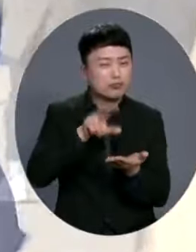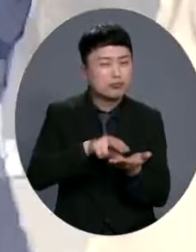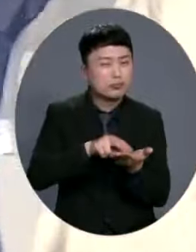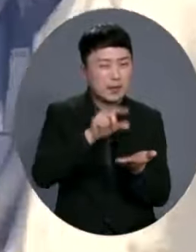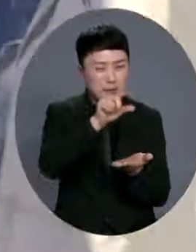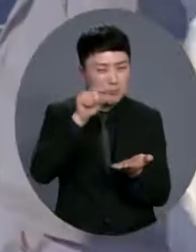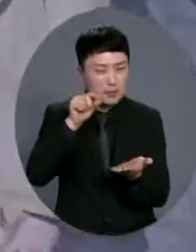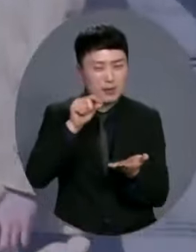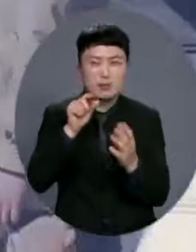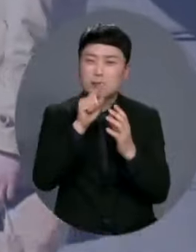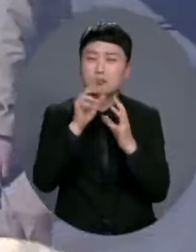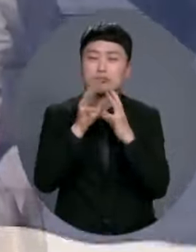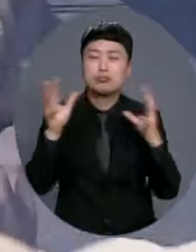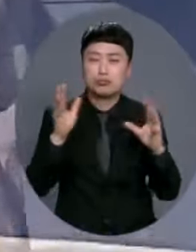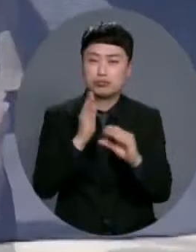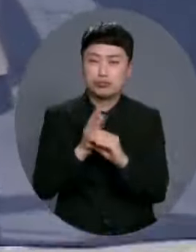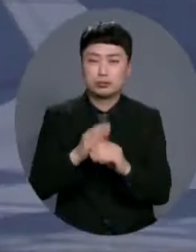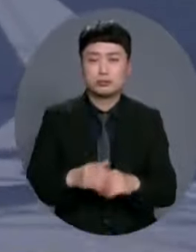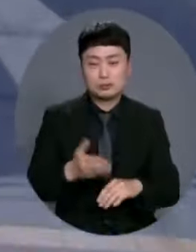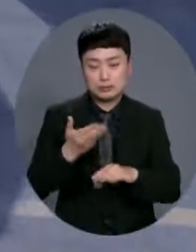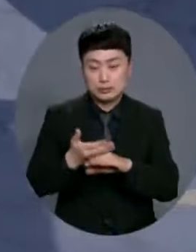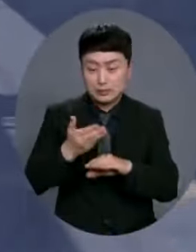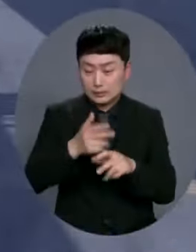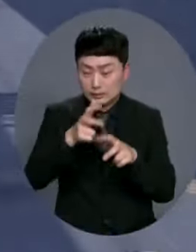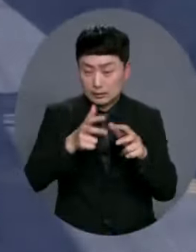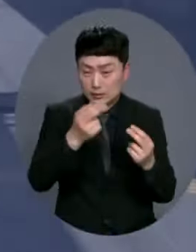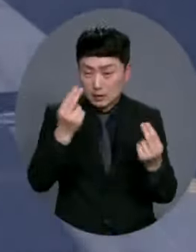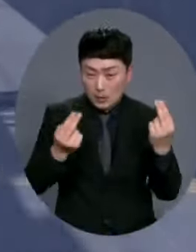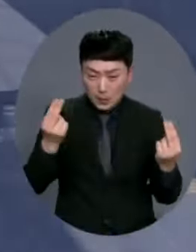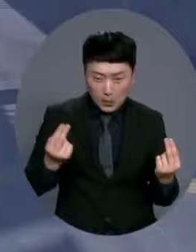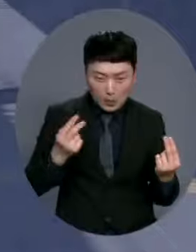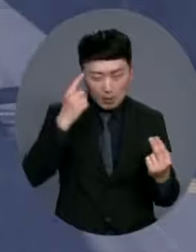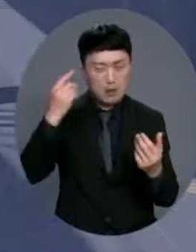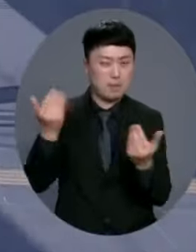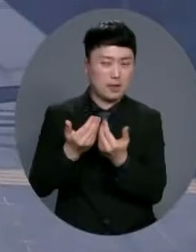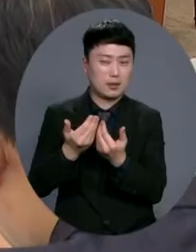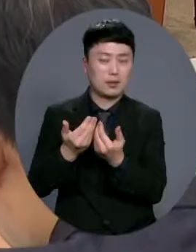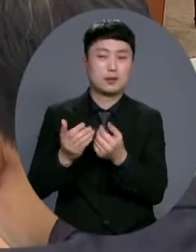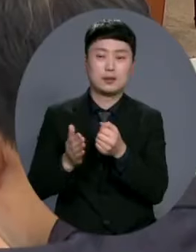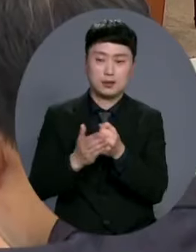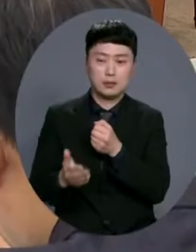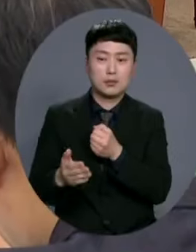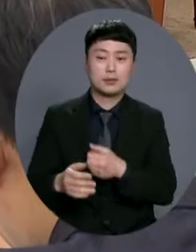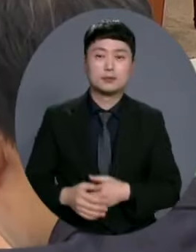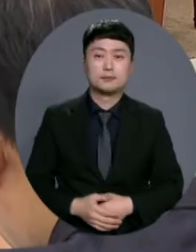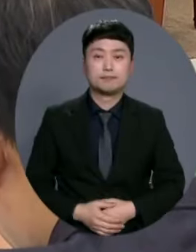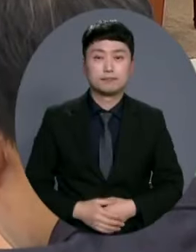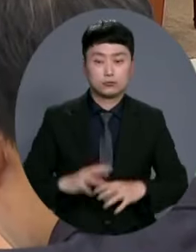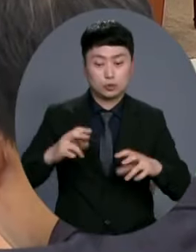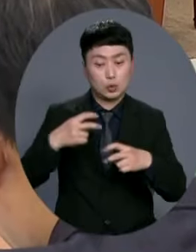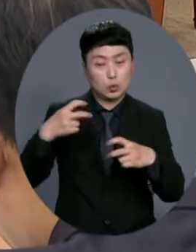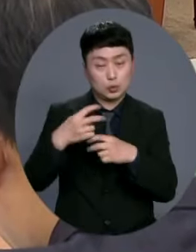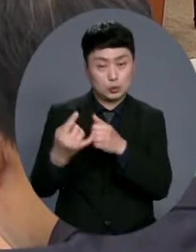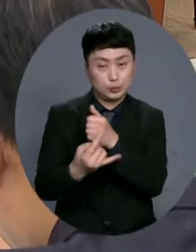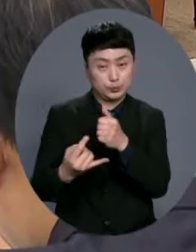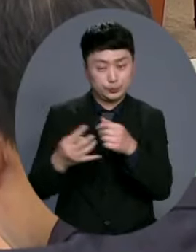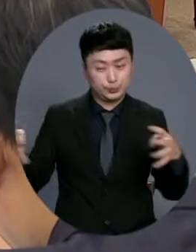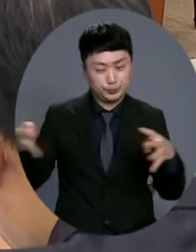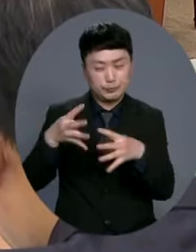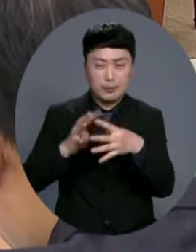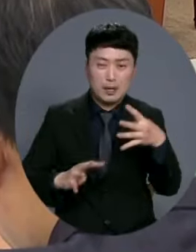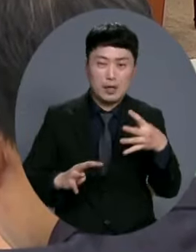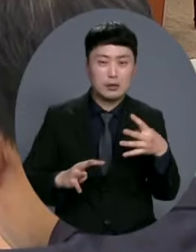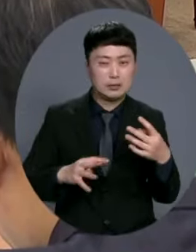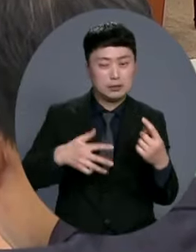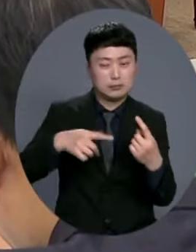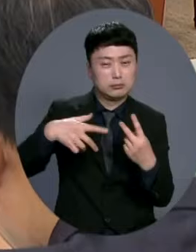관건이었습니다. 정부가 다른 사업과의 형평성을 들며 강하게 반대했기 때문입니다. 국토교통위에서 합의점을 찾지 못해 두